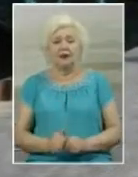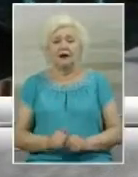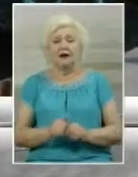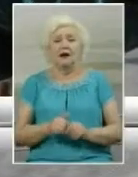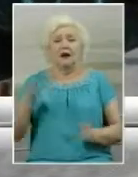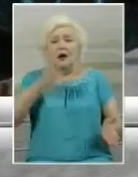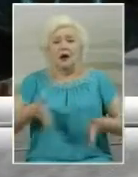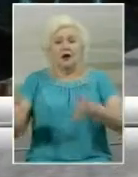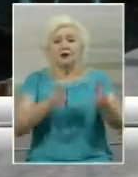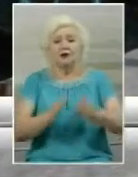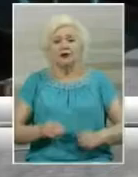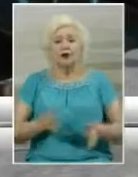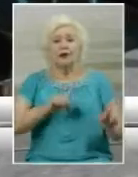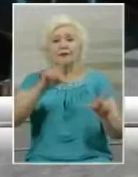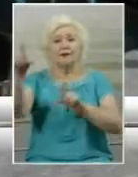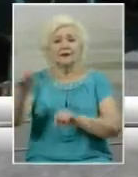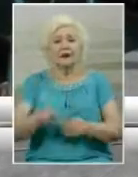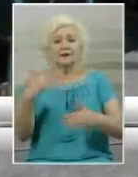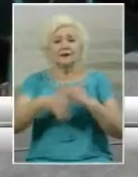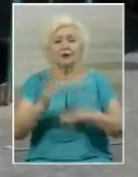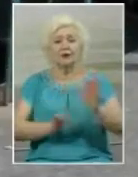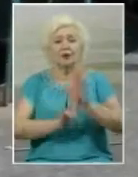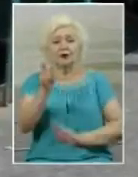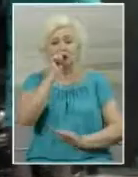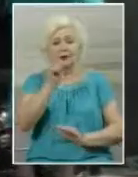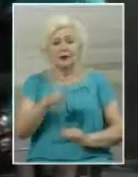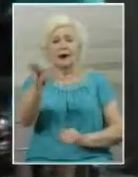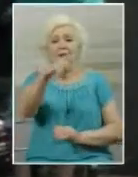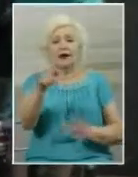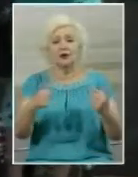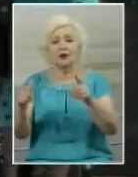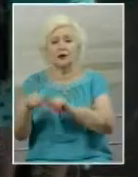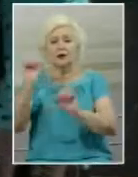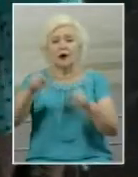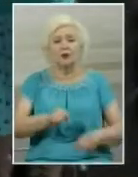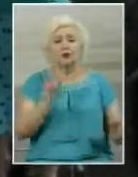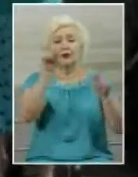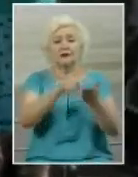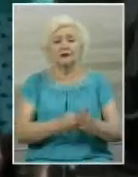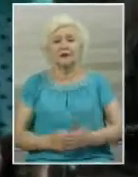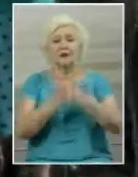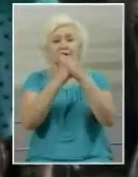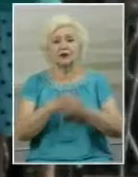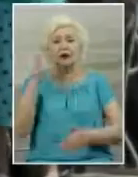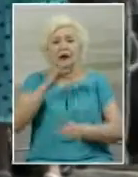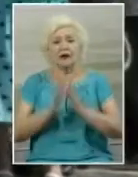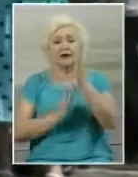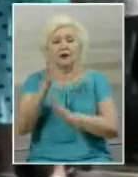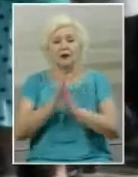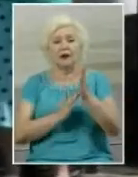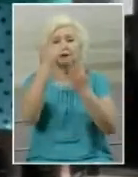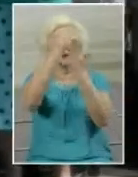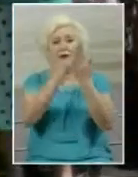Річкова навігація у Херсоні почалася у квітні. На дачні ділянки можна дістатися з причалу у гідропарку щодня згідно з